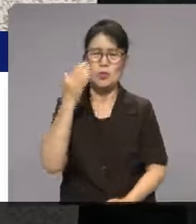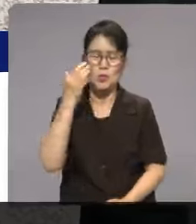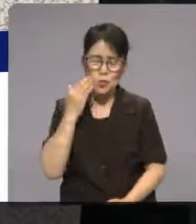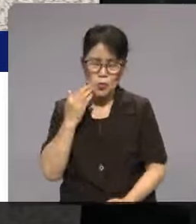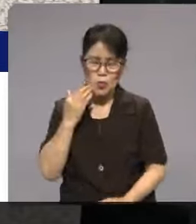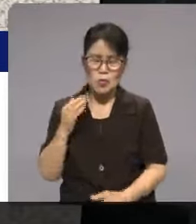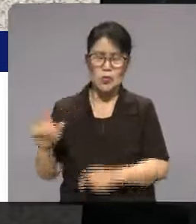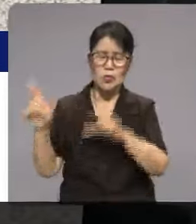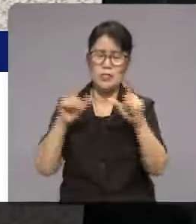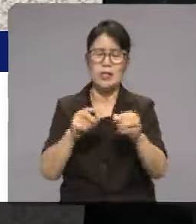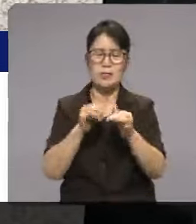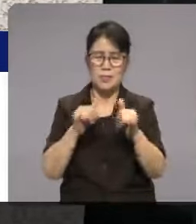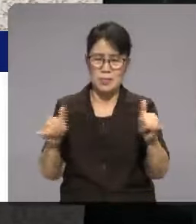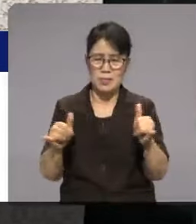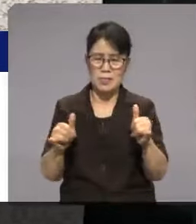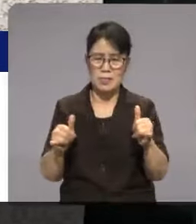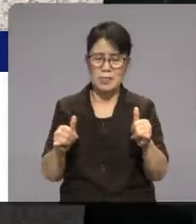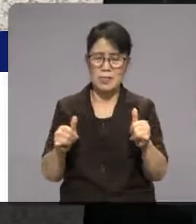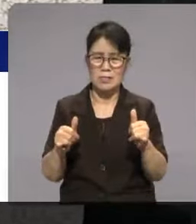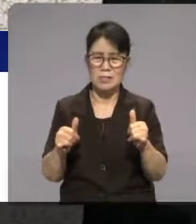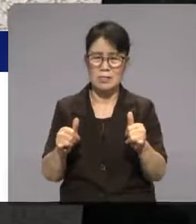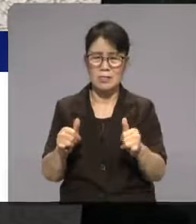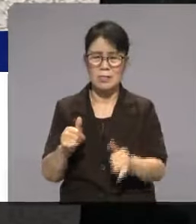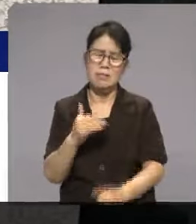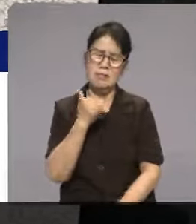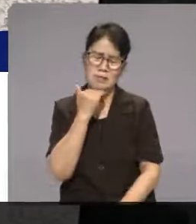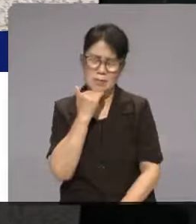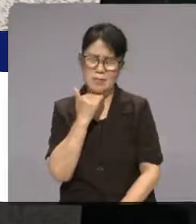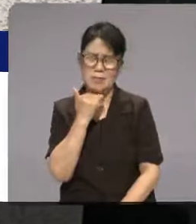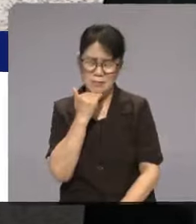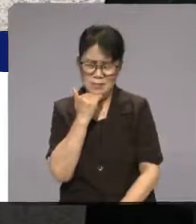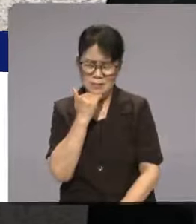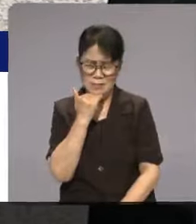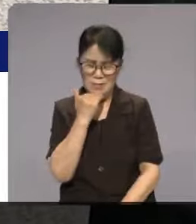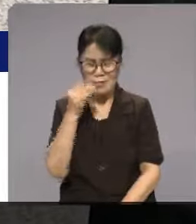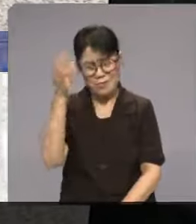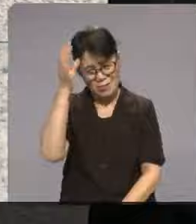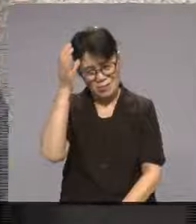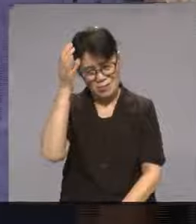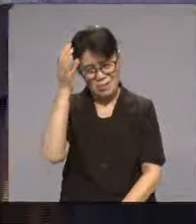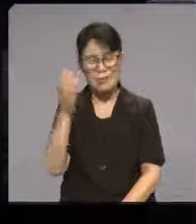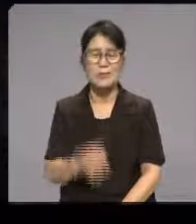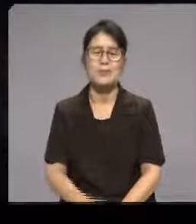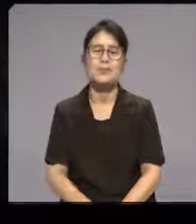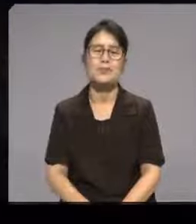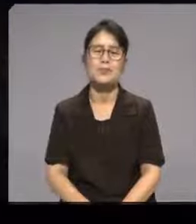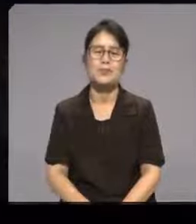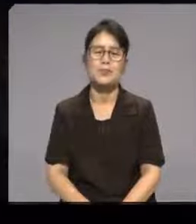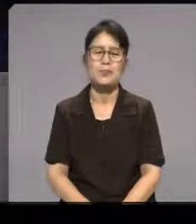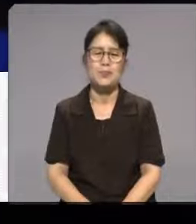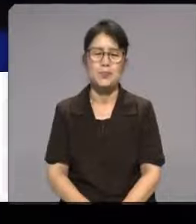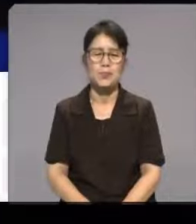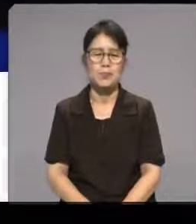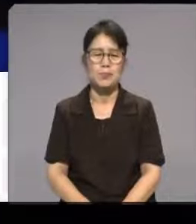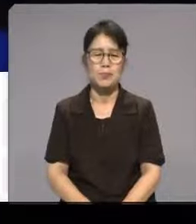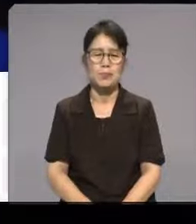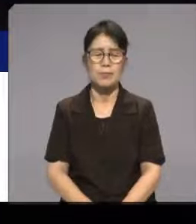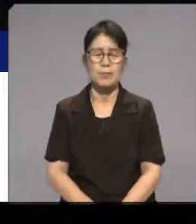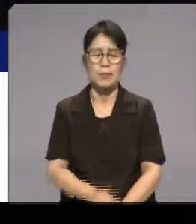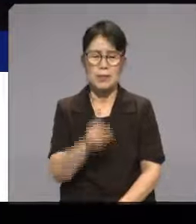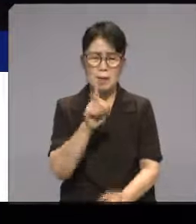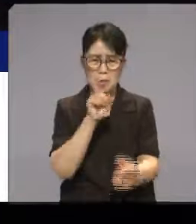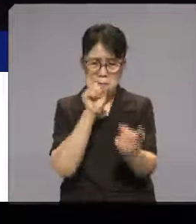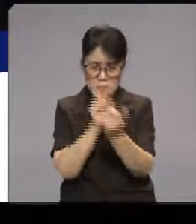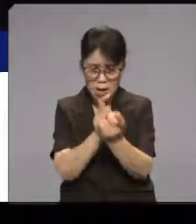또 이 우리 대청 주민들이 이거를 많이 기다리고 있습니다. 한 분을 한 번 딱 보고